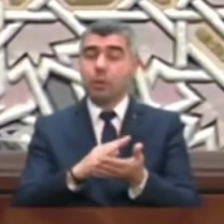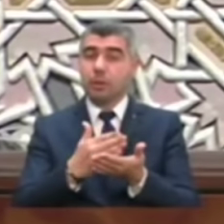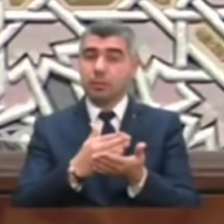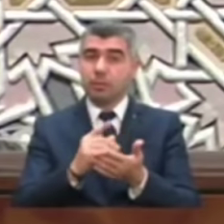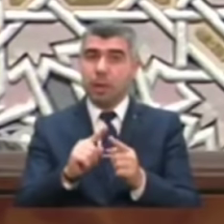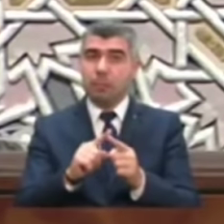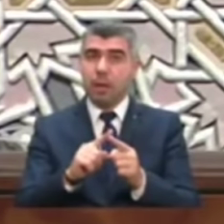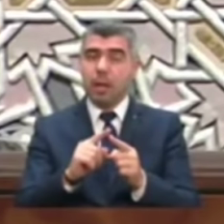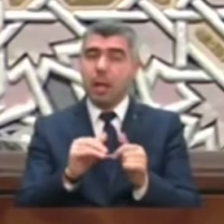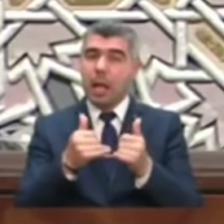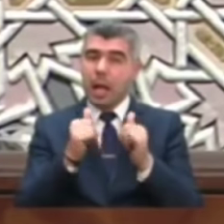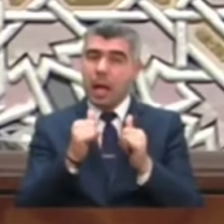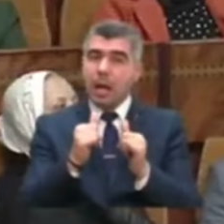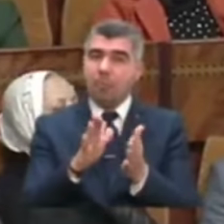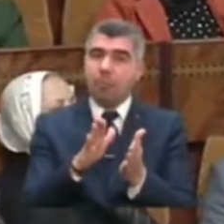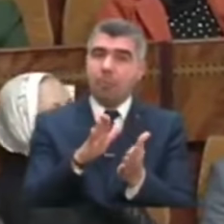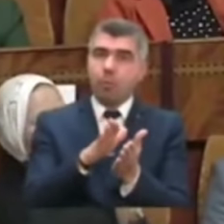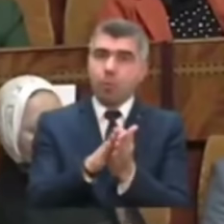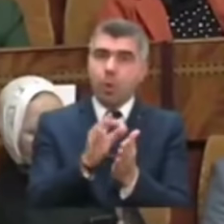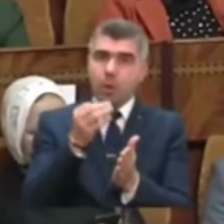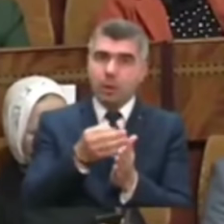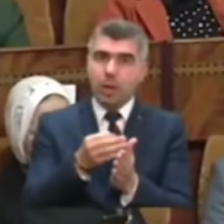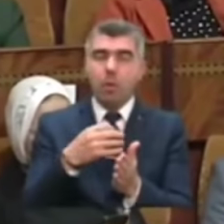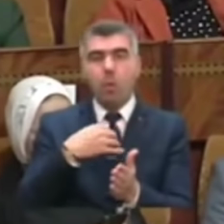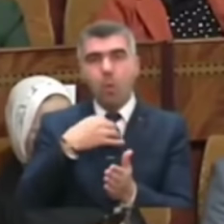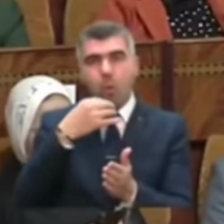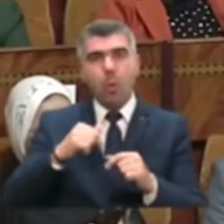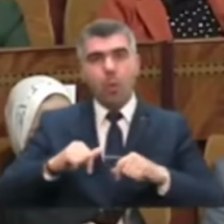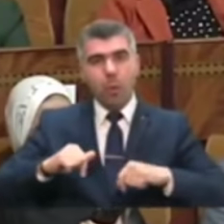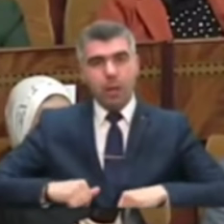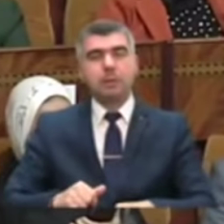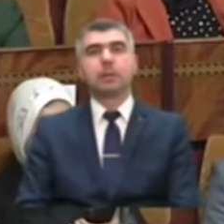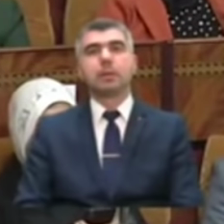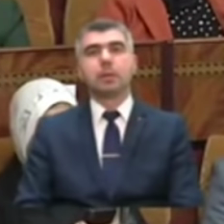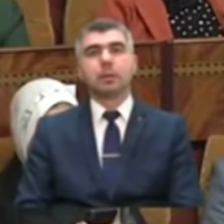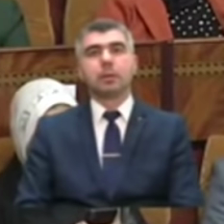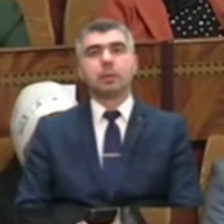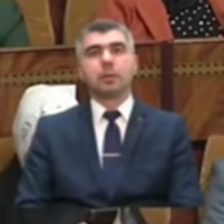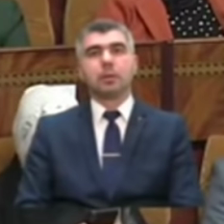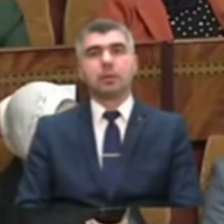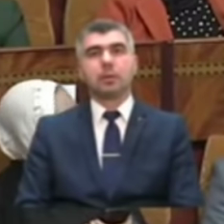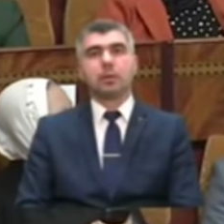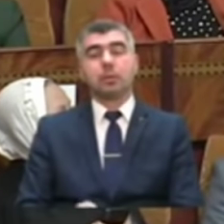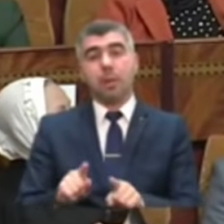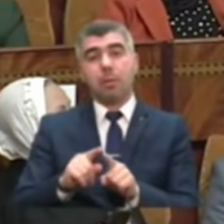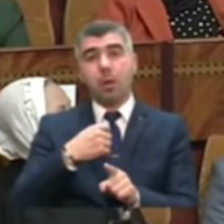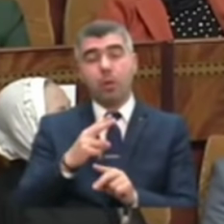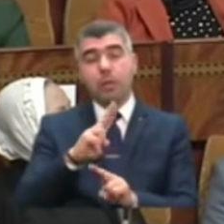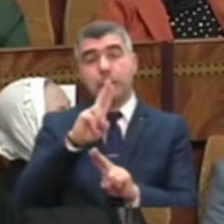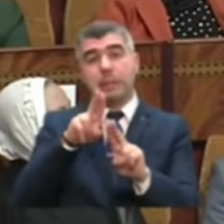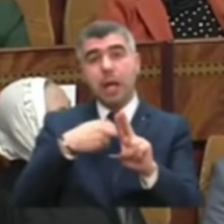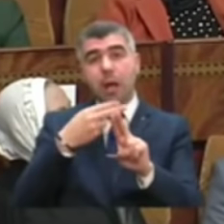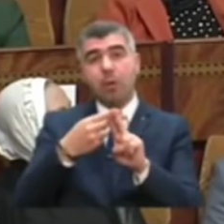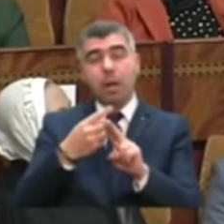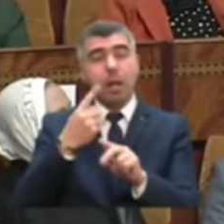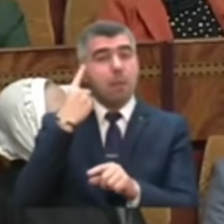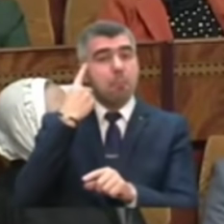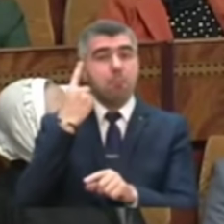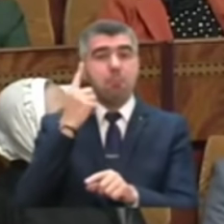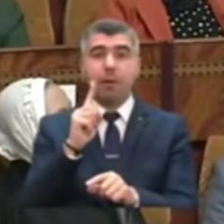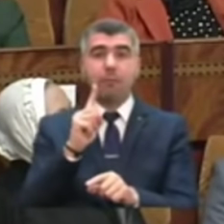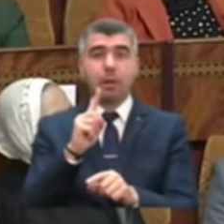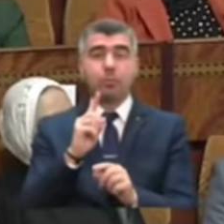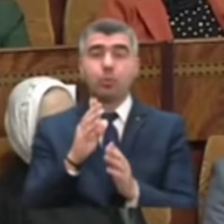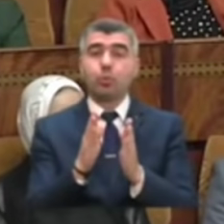العربية، نقول للسيد الوزير المحترم أن من خلال الجواب ديالو قال أنا ما تنفهمش الشلحة